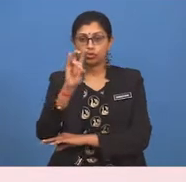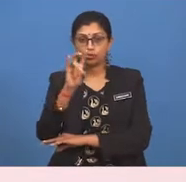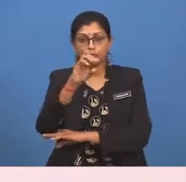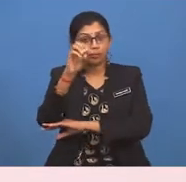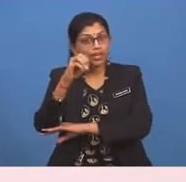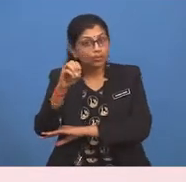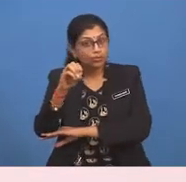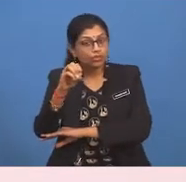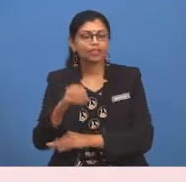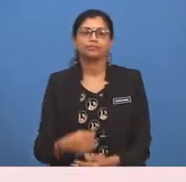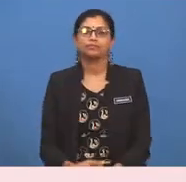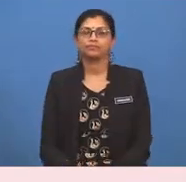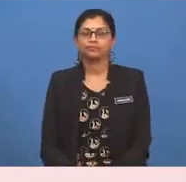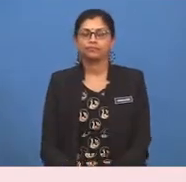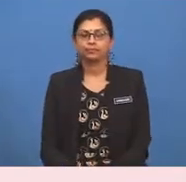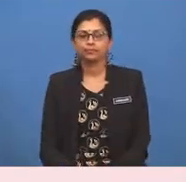470%.